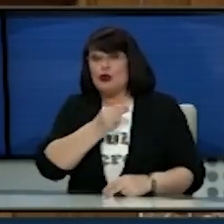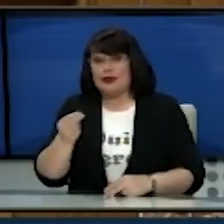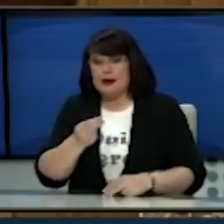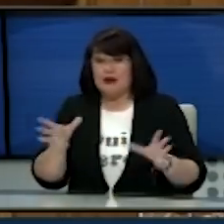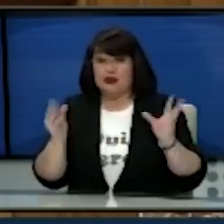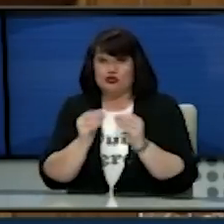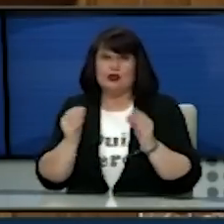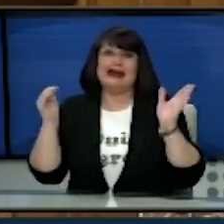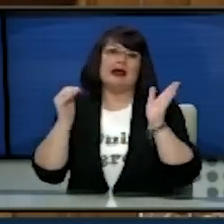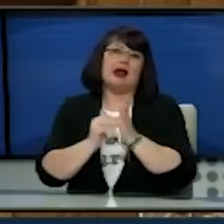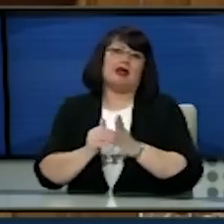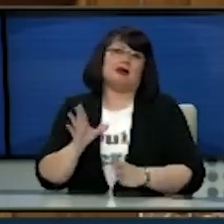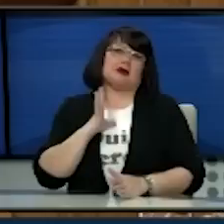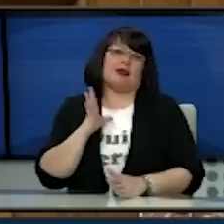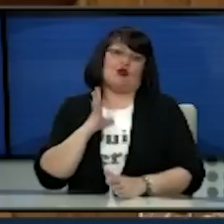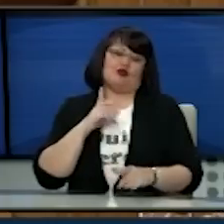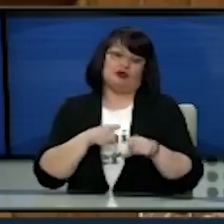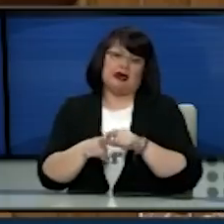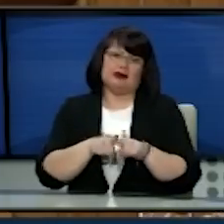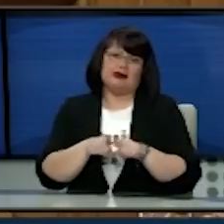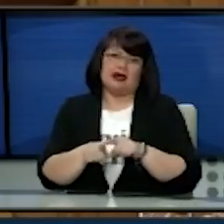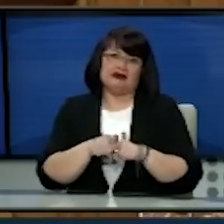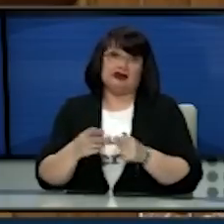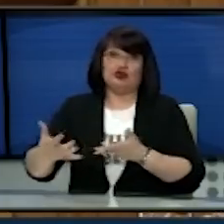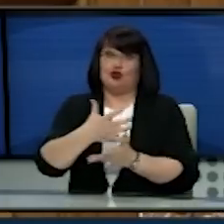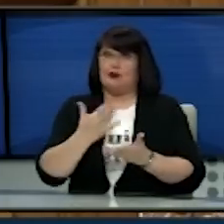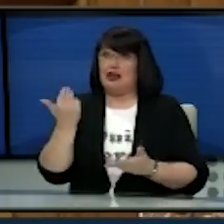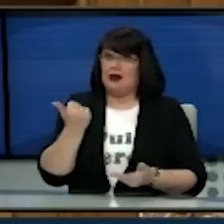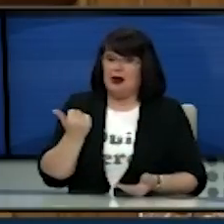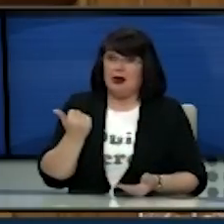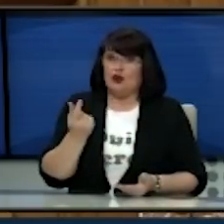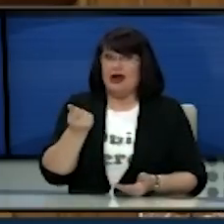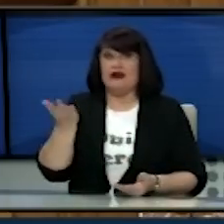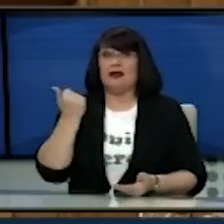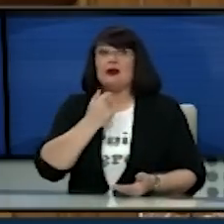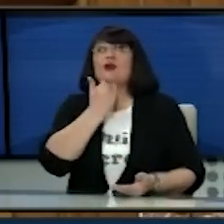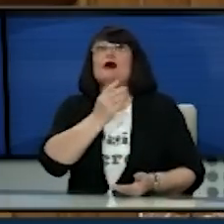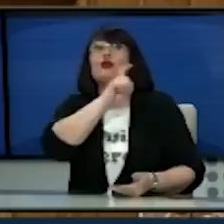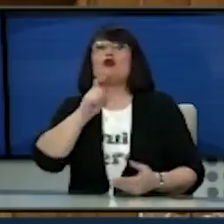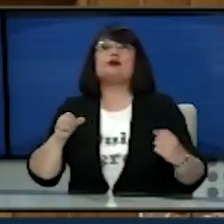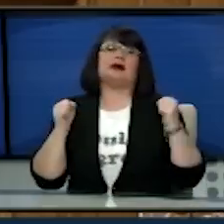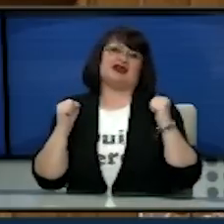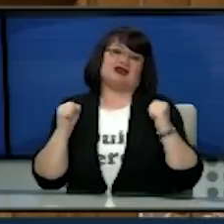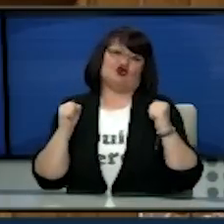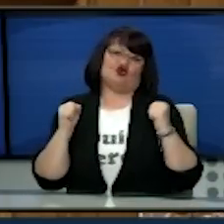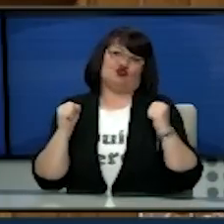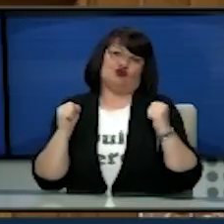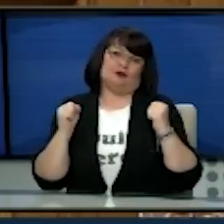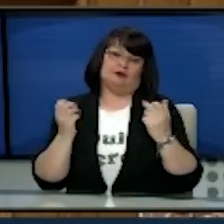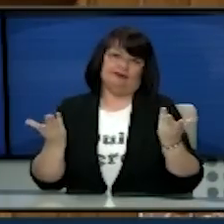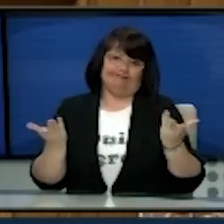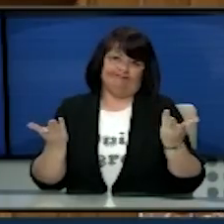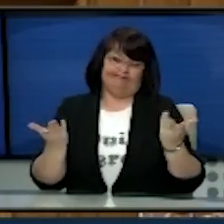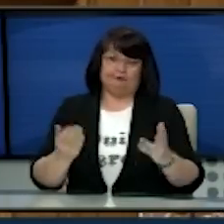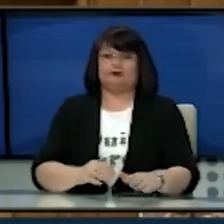αφορά χιλιάδες συνανθρώπους μας οι οποίοι δεν έχουν εισόδημα και δεν μπορούν να ζήσουν. Αυτό ισχύει και